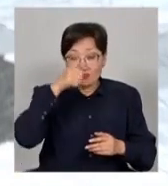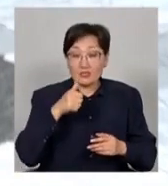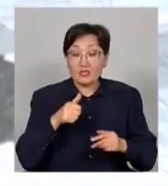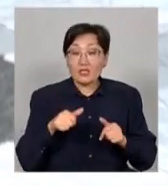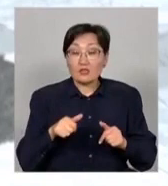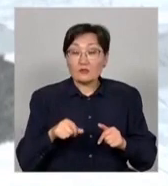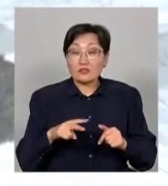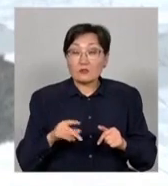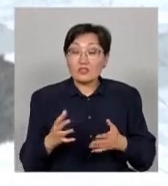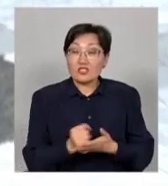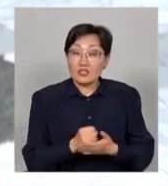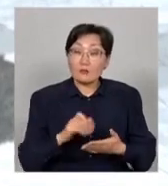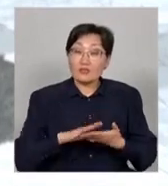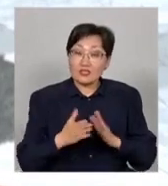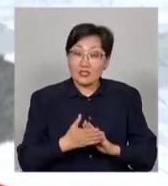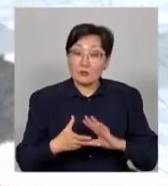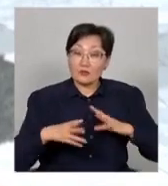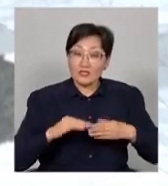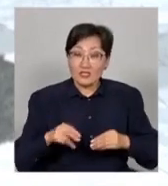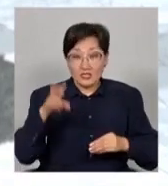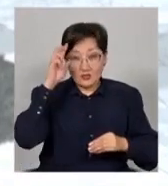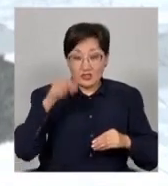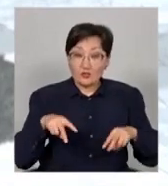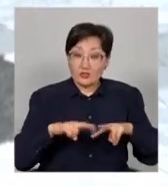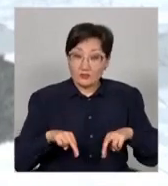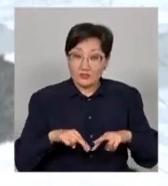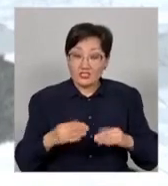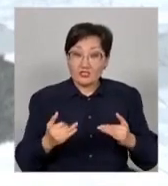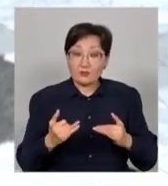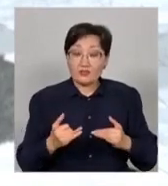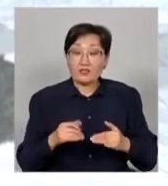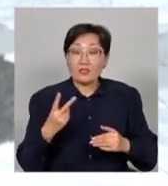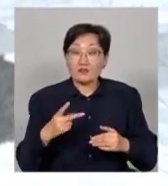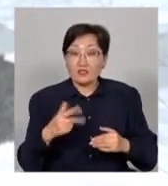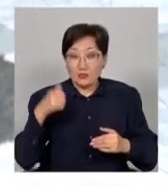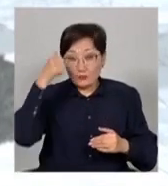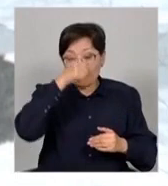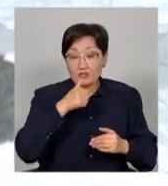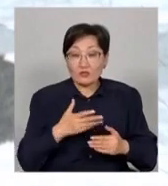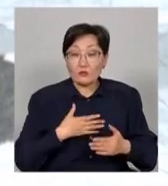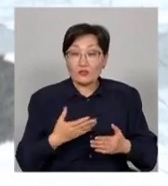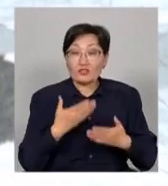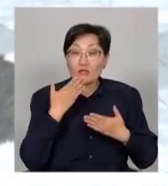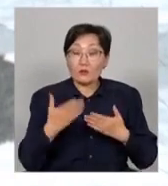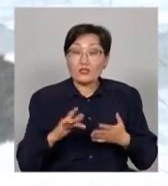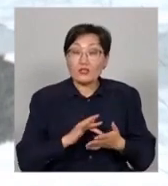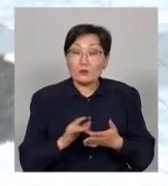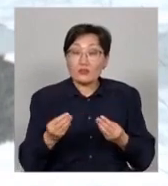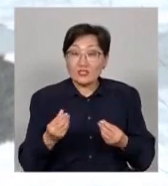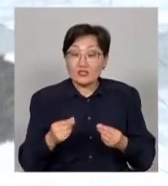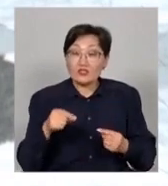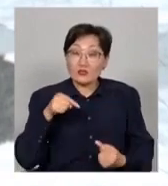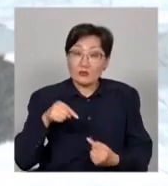текущего года получено положительное заключение государственной экспертизы сейчас на 23 год мы запросили у бюджетного управления